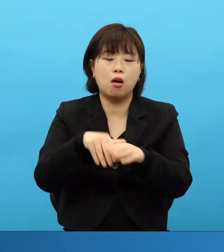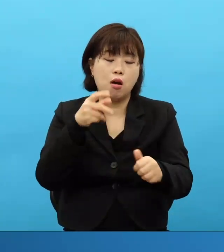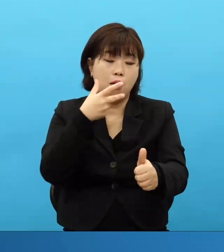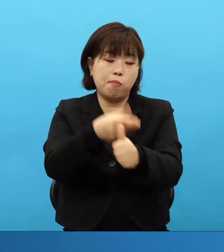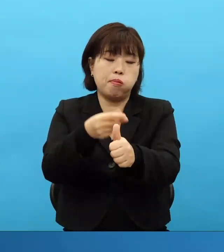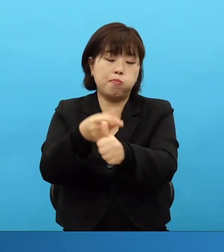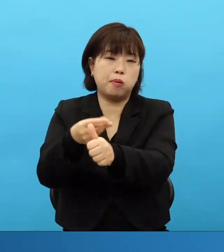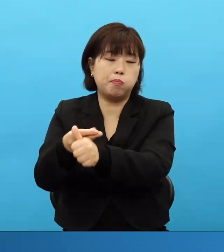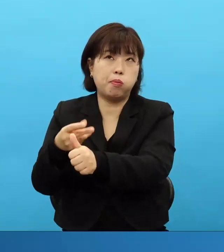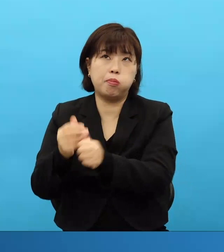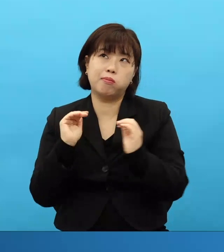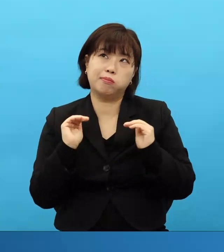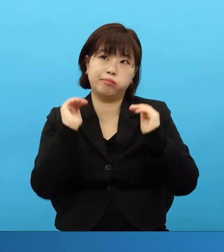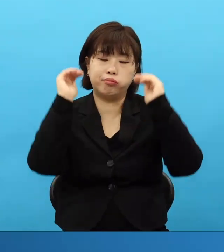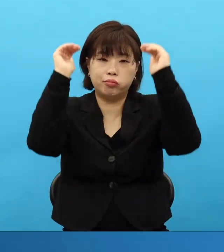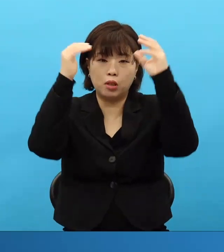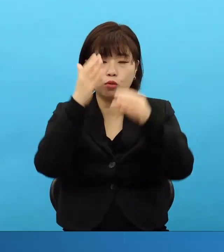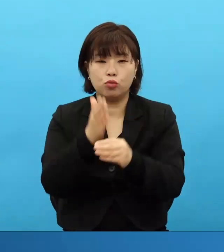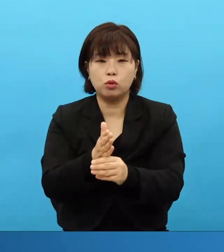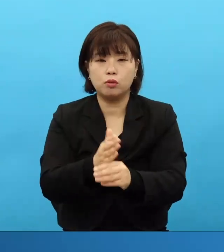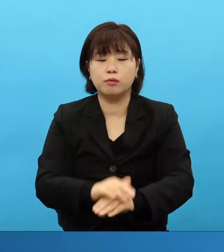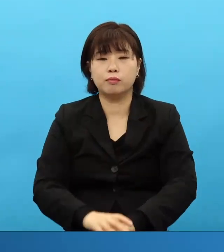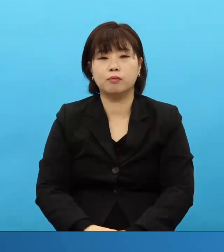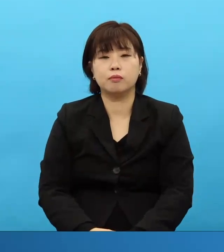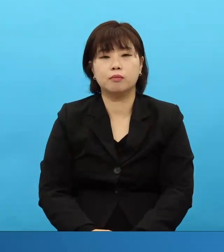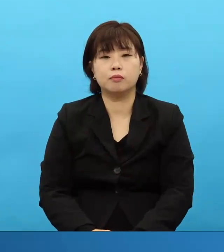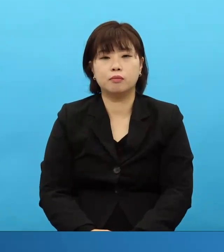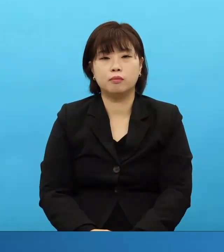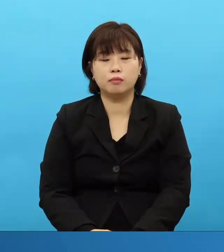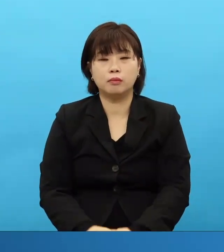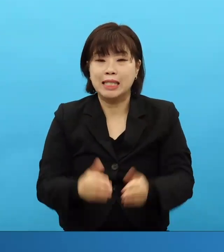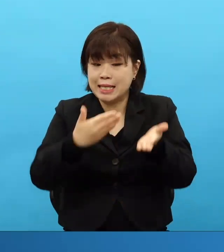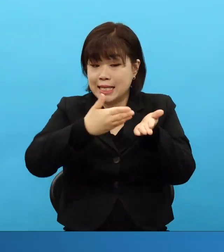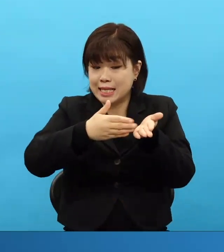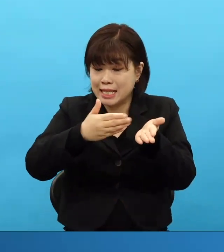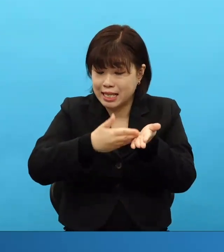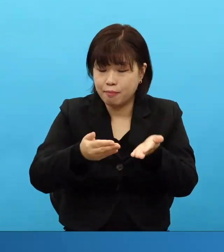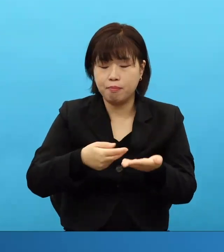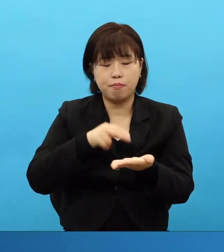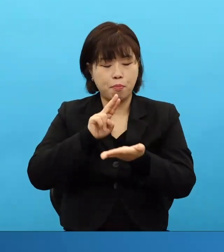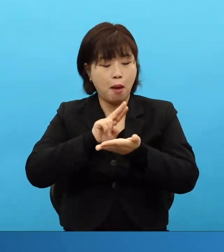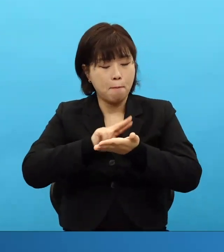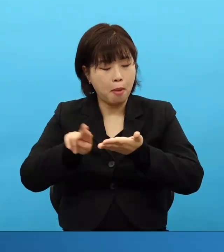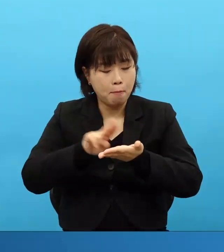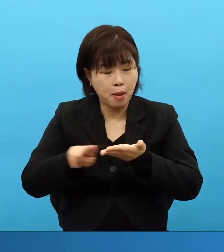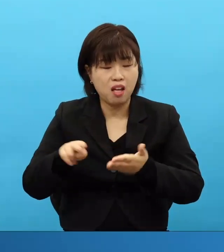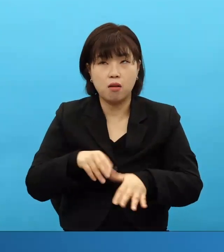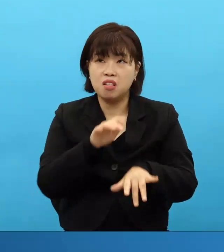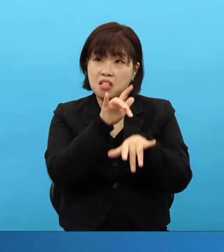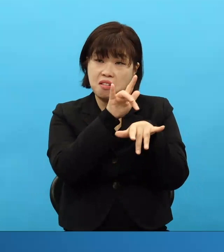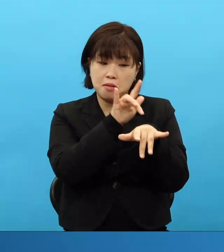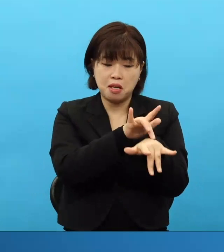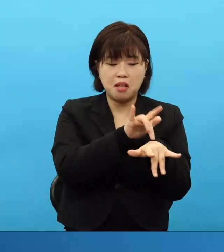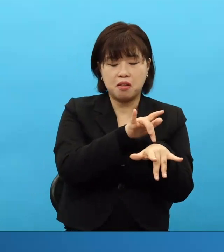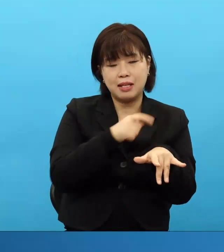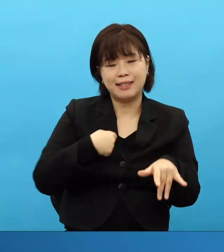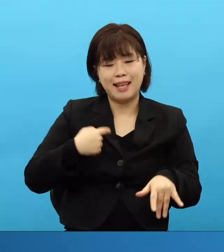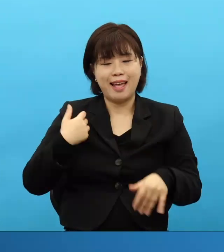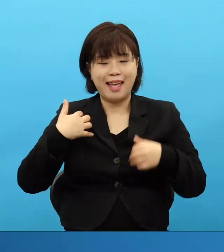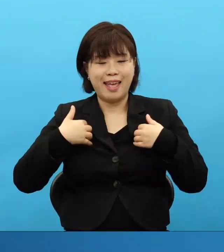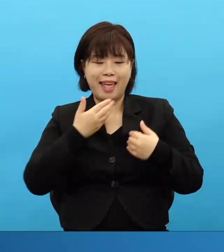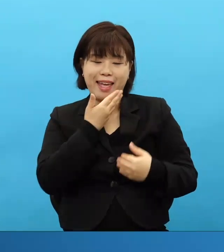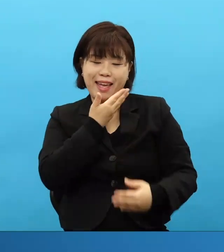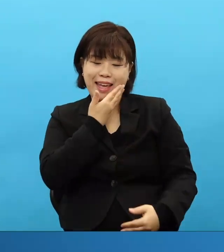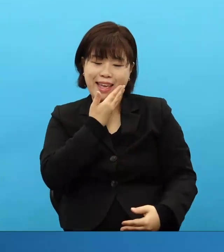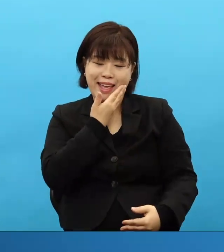because that's what they were taught ever since they were young. 그 그림을 만들고 작품 만드는 사람에게 사탄은 역사하겠죠. And I'm sure Satan works on those people who